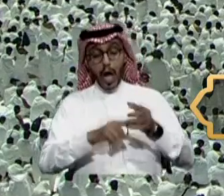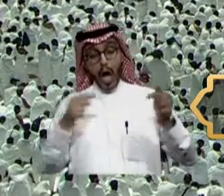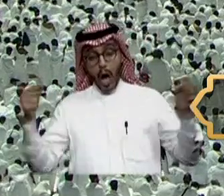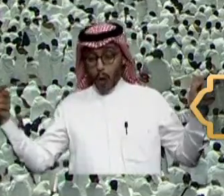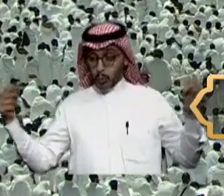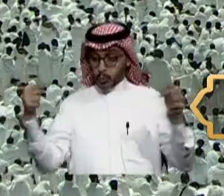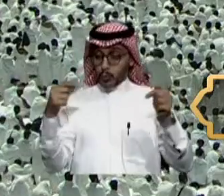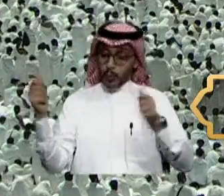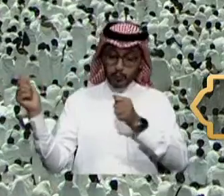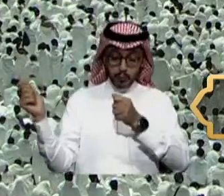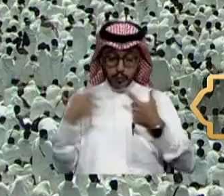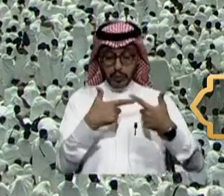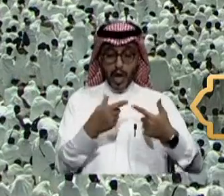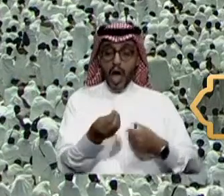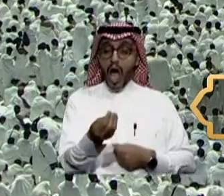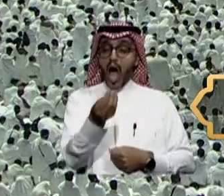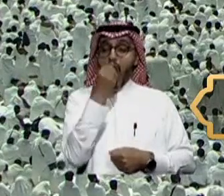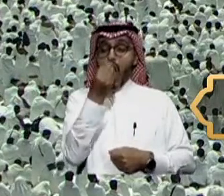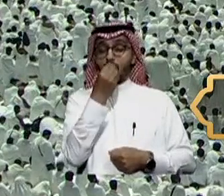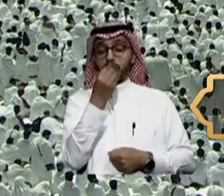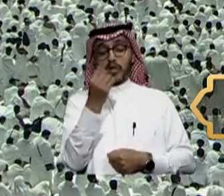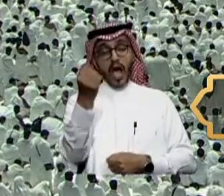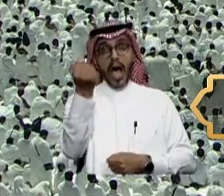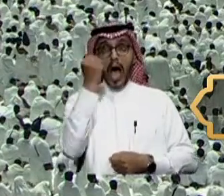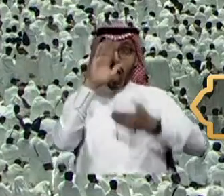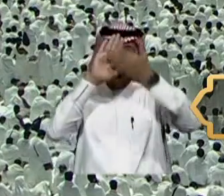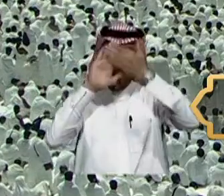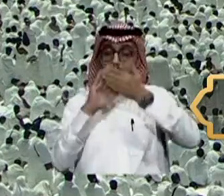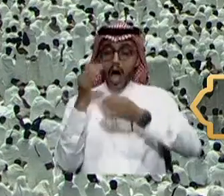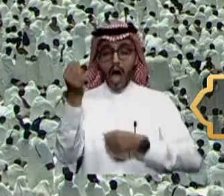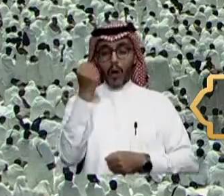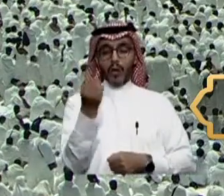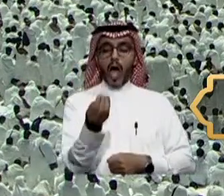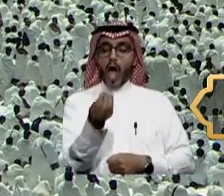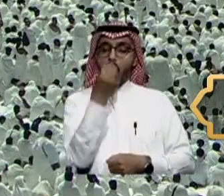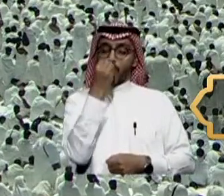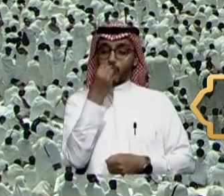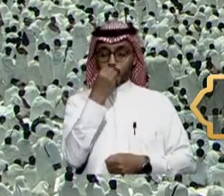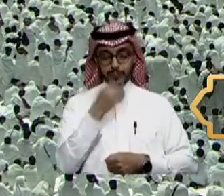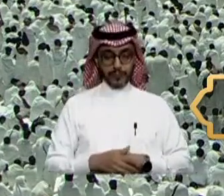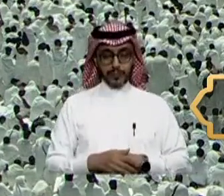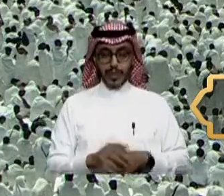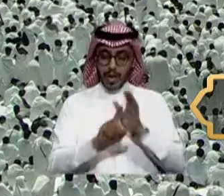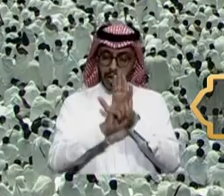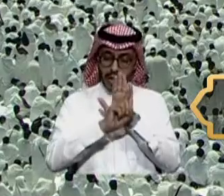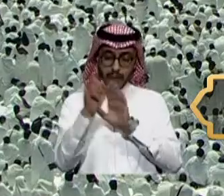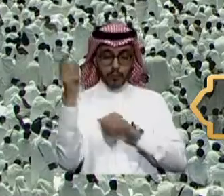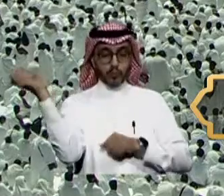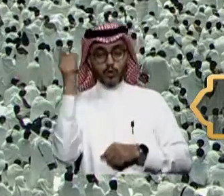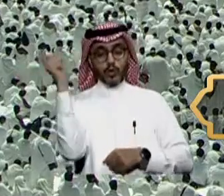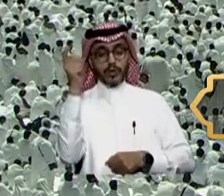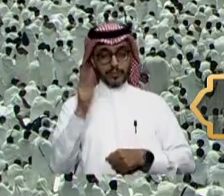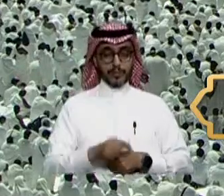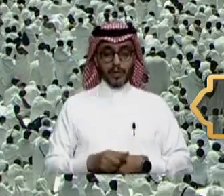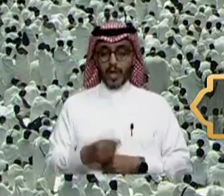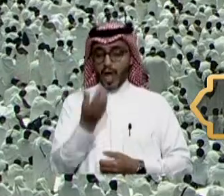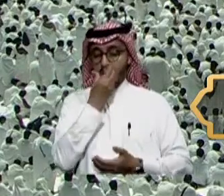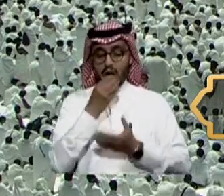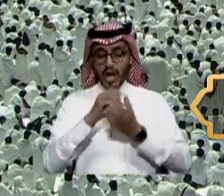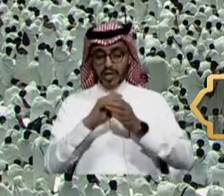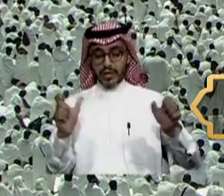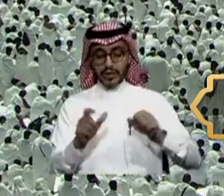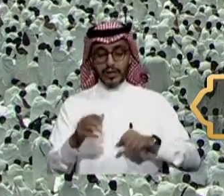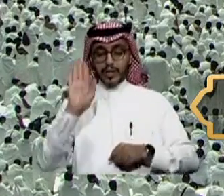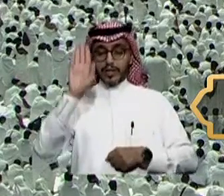عدوكم والفطر اقوى لكم فافطروا اخرجه مسلم في صحيحه من حديث